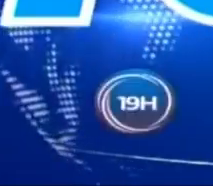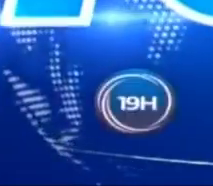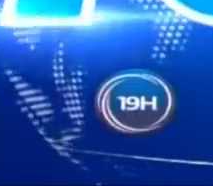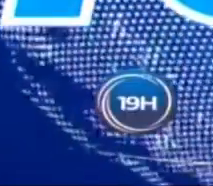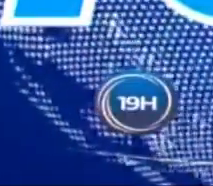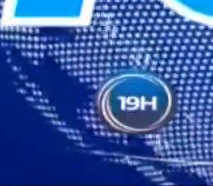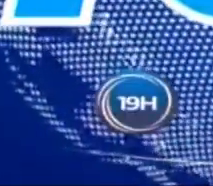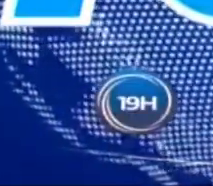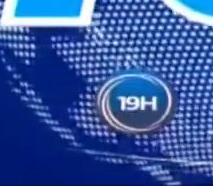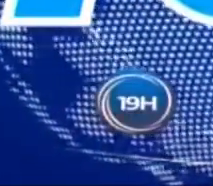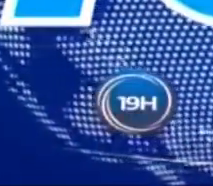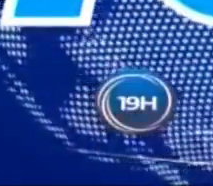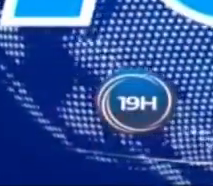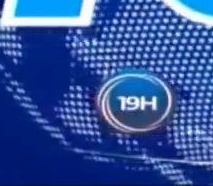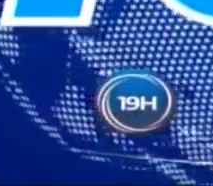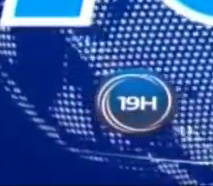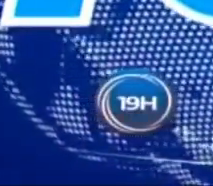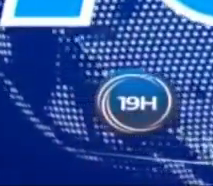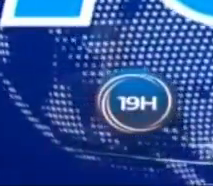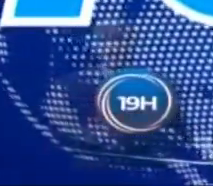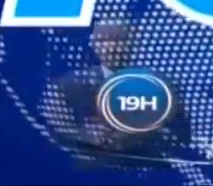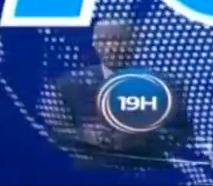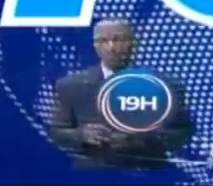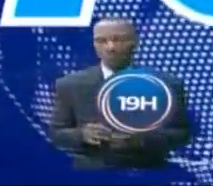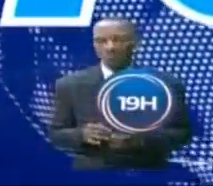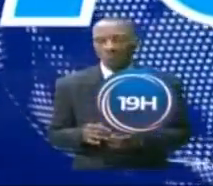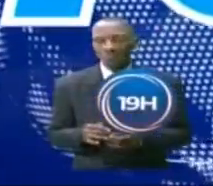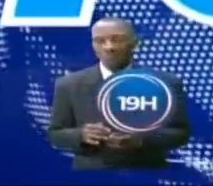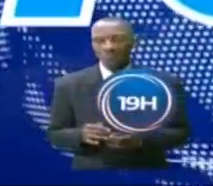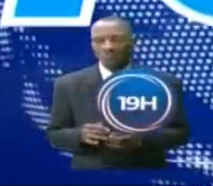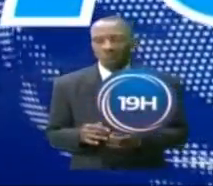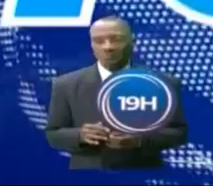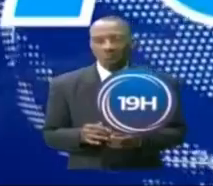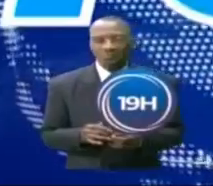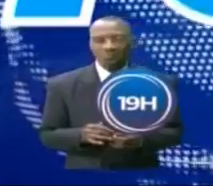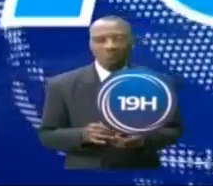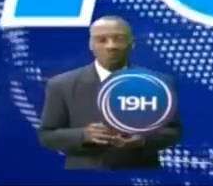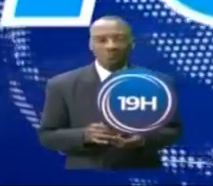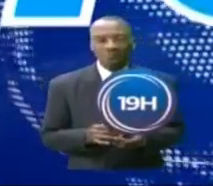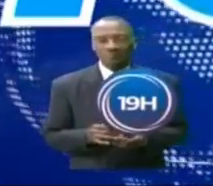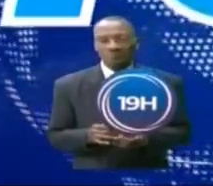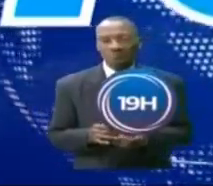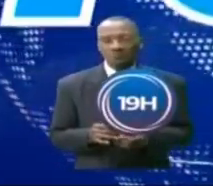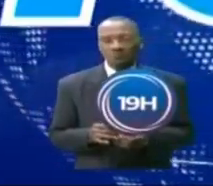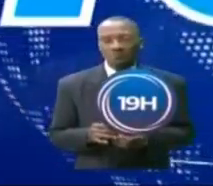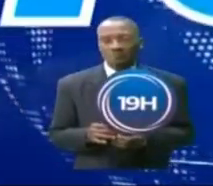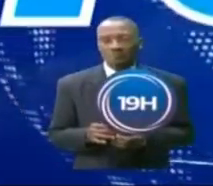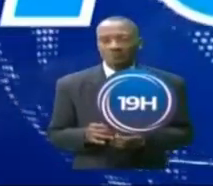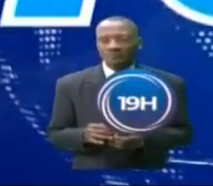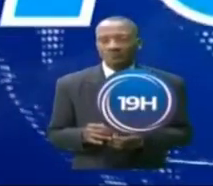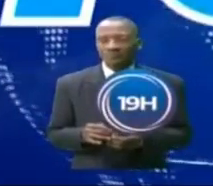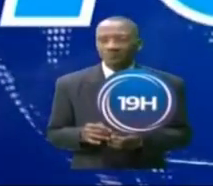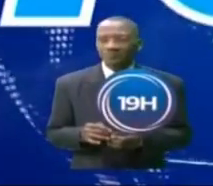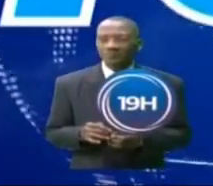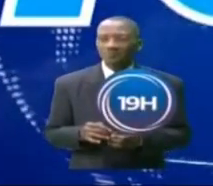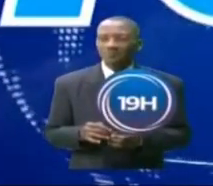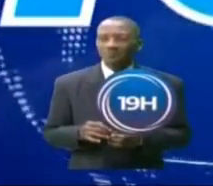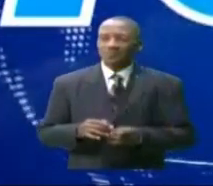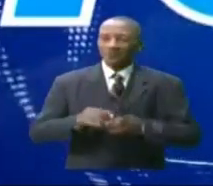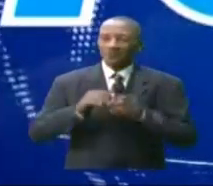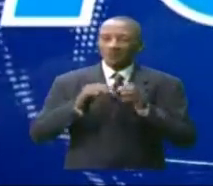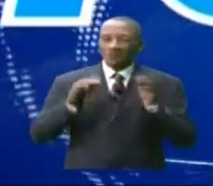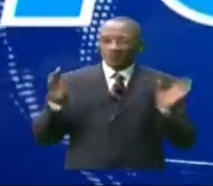Cour constitutionnelle. Deux échanges de près de 3 heures au cours desquels le président de la République, Félix Tshisekedi, a